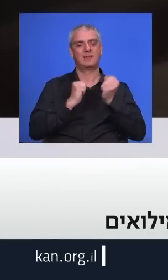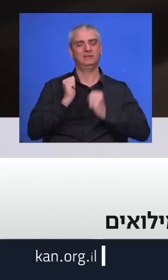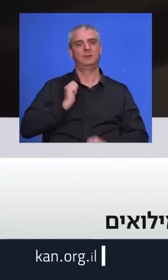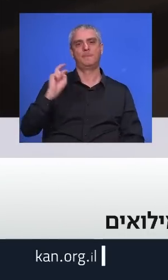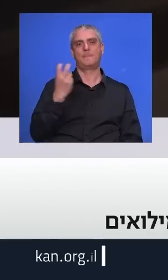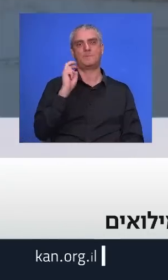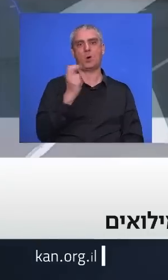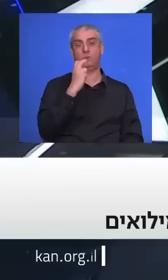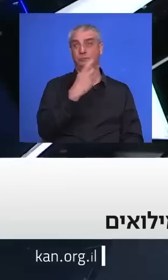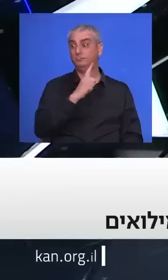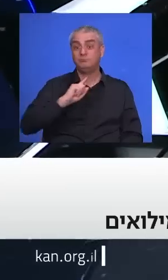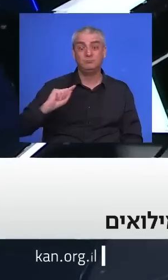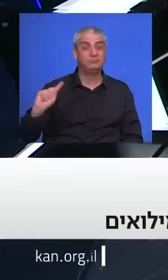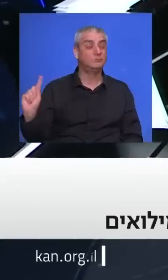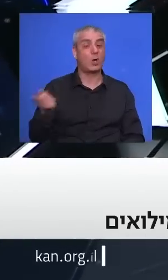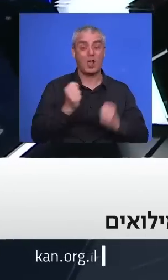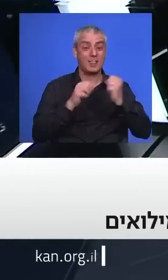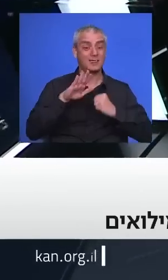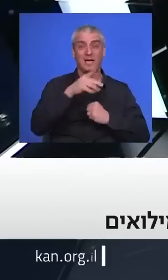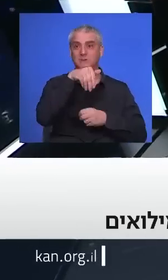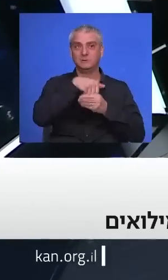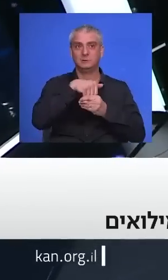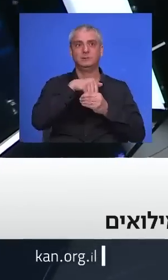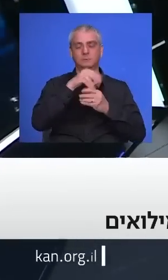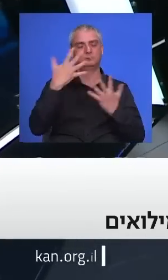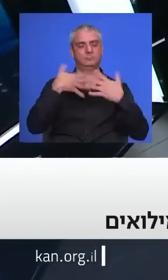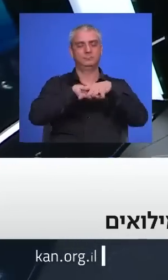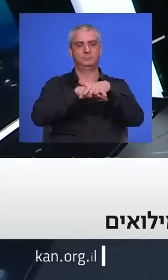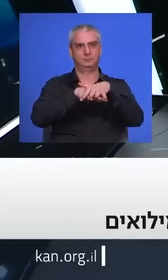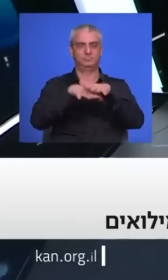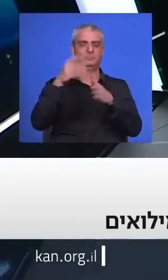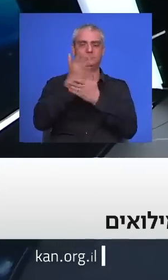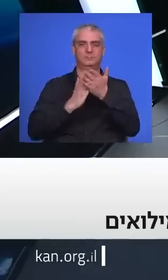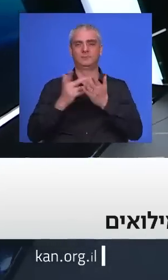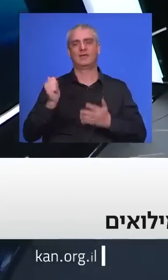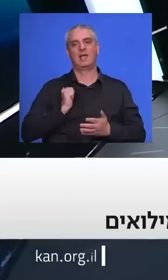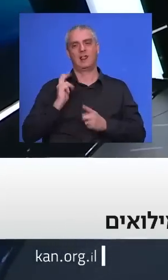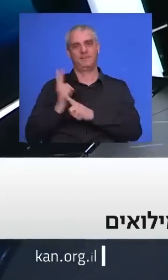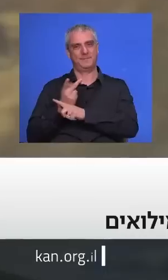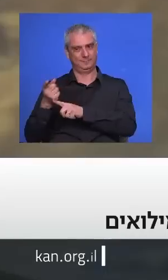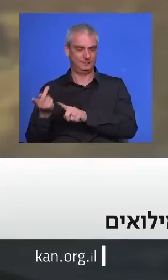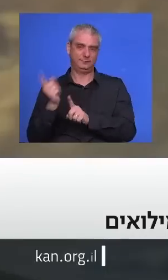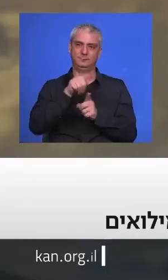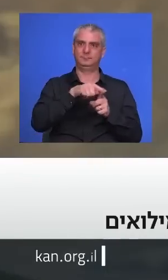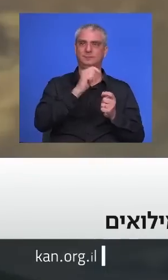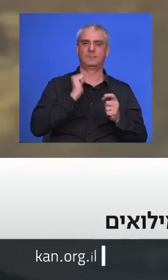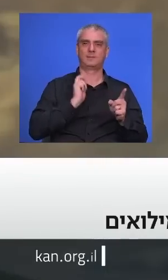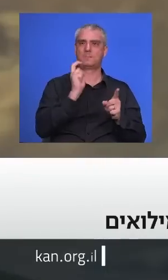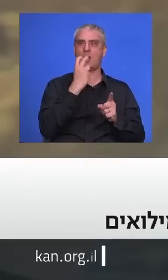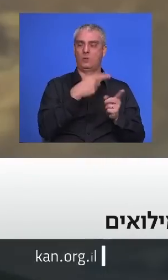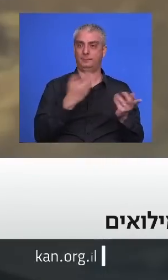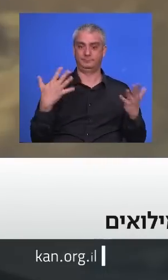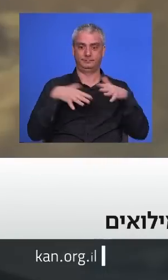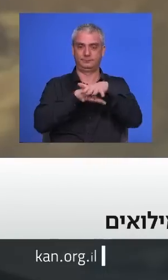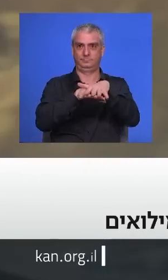מילואים. בכל טייסת, כל טייסת בחיל האוויר היא טייסת מעורבת. גם טייסים בחובה וגם טייסים במילואים.